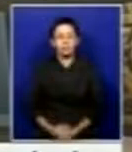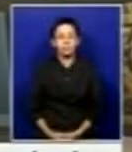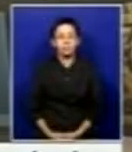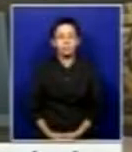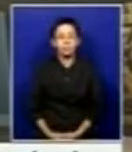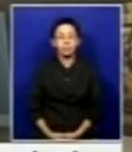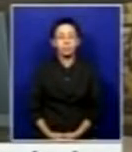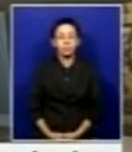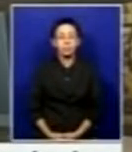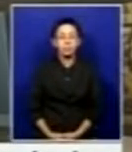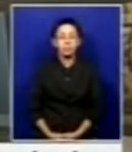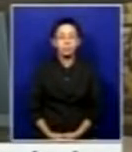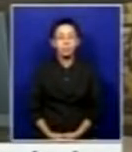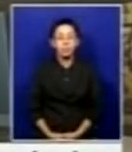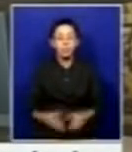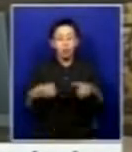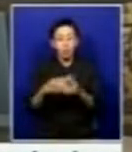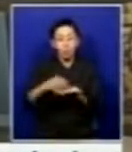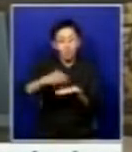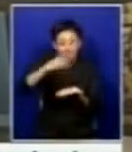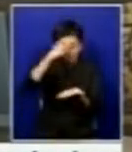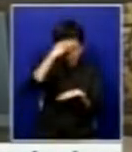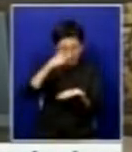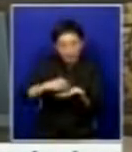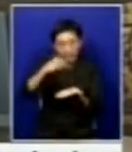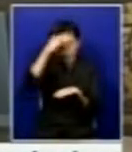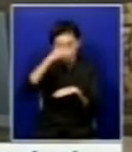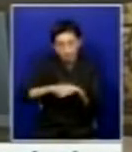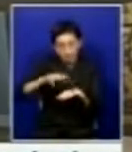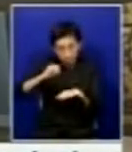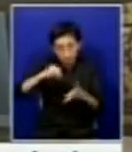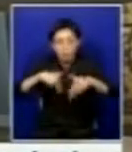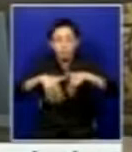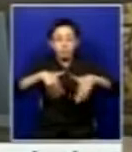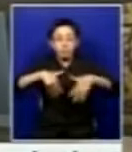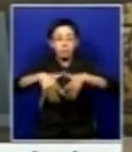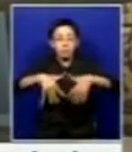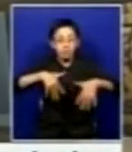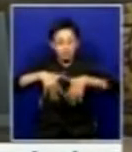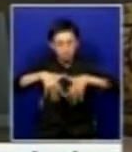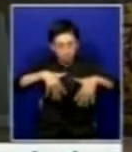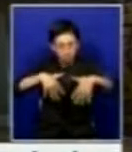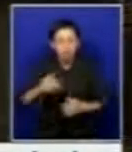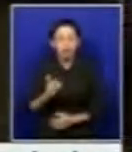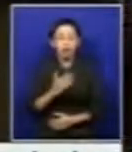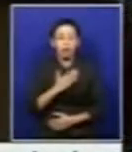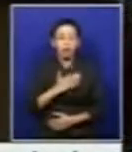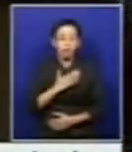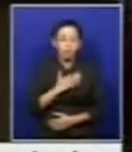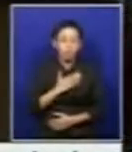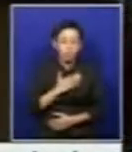นอกจากกลุ่มนักเรียนนักศึกษาและประชาชนทั่วไปครับท่านประธานครับผมได้รับการร้องเรียนจ